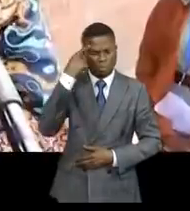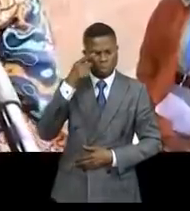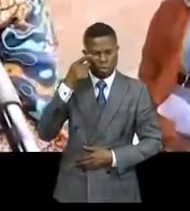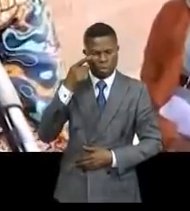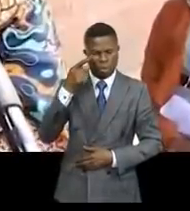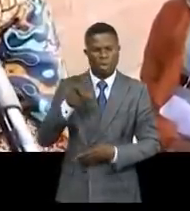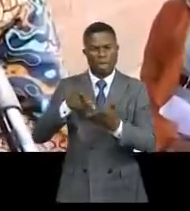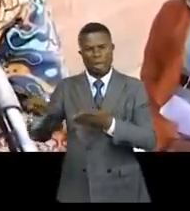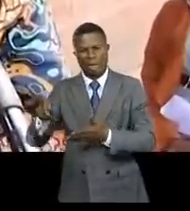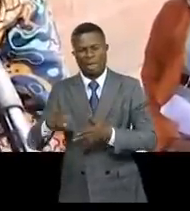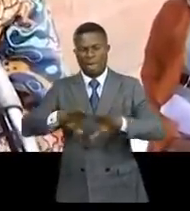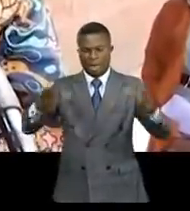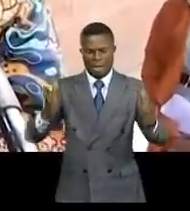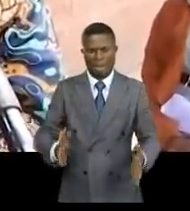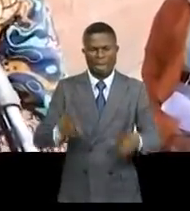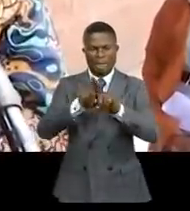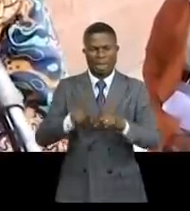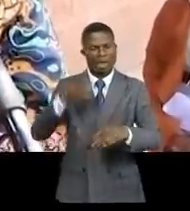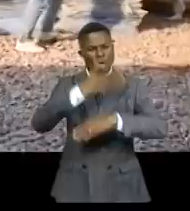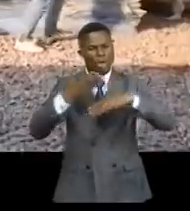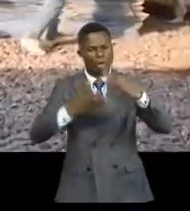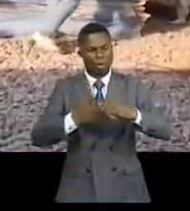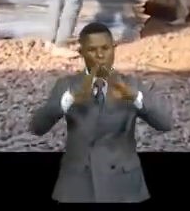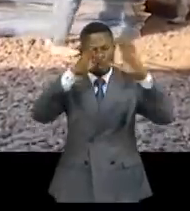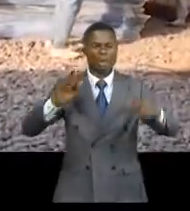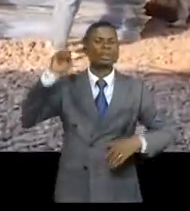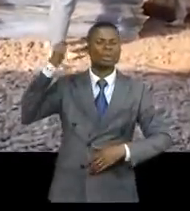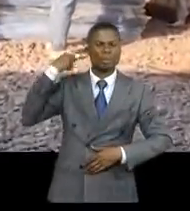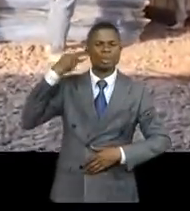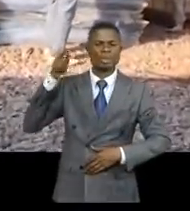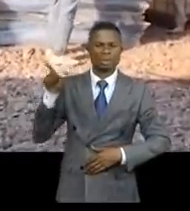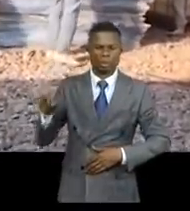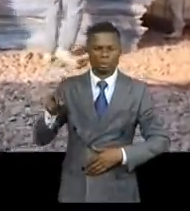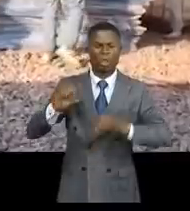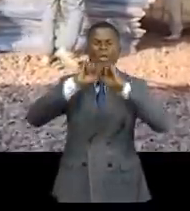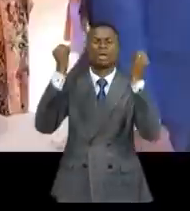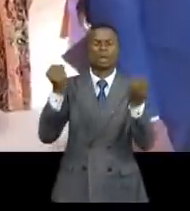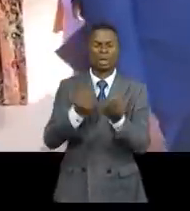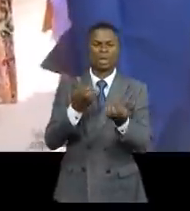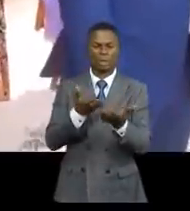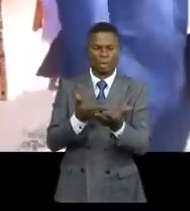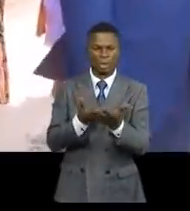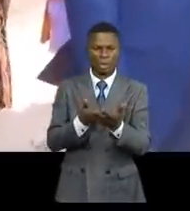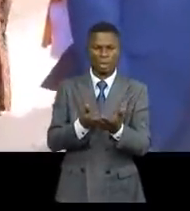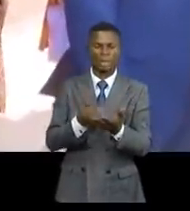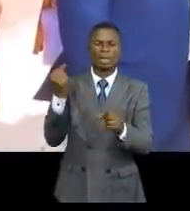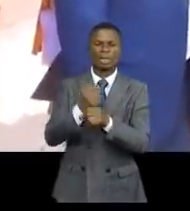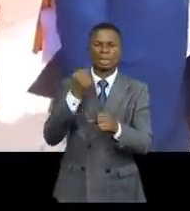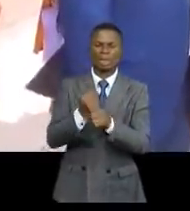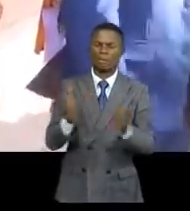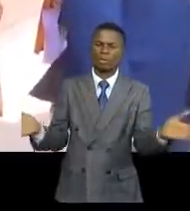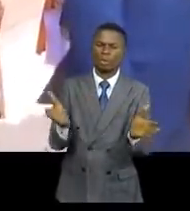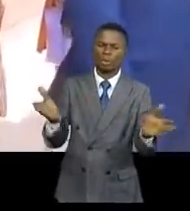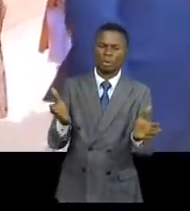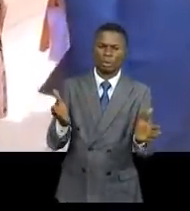seulement acheter les lits, mais aussi réhabiliter la prison. Le satisfait-il de l'entreprise Oracle Business Service est motivé par la